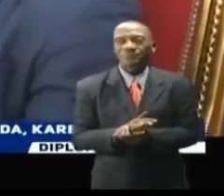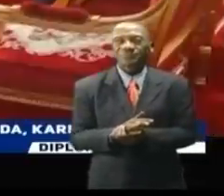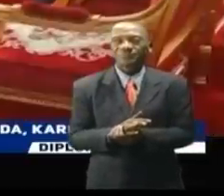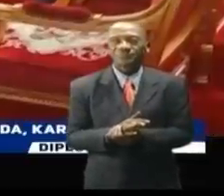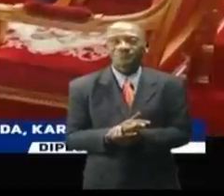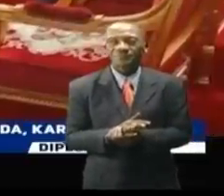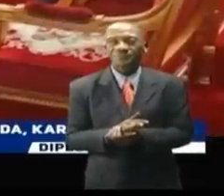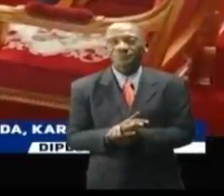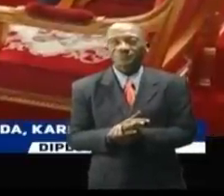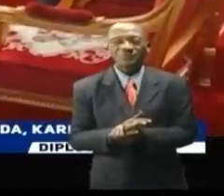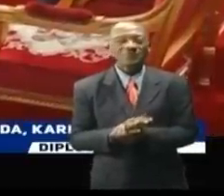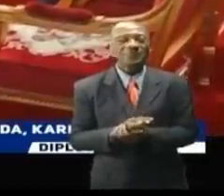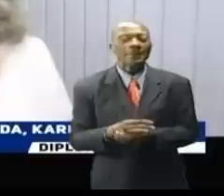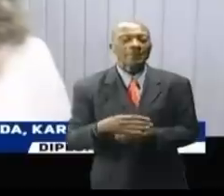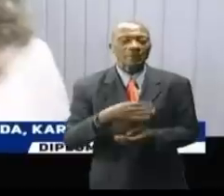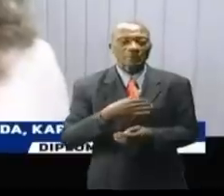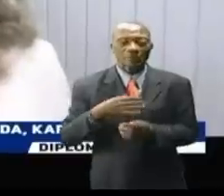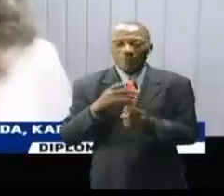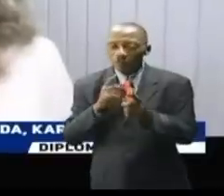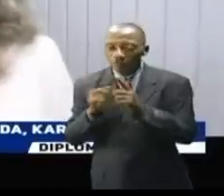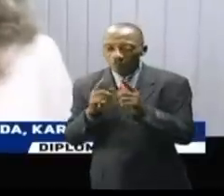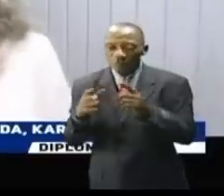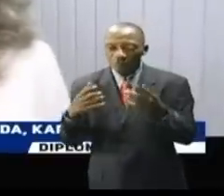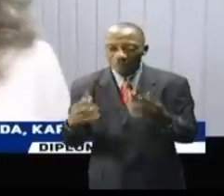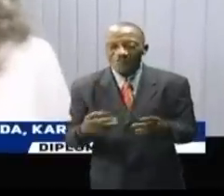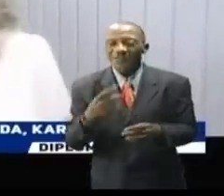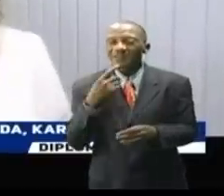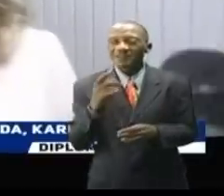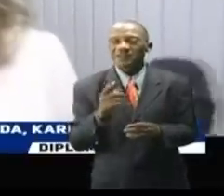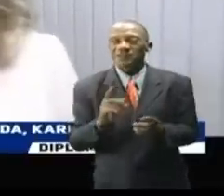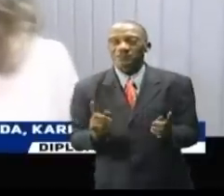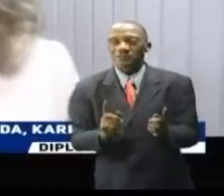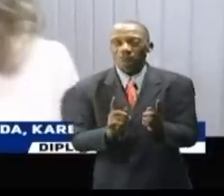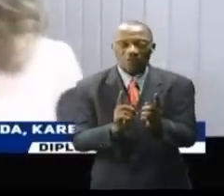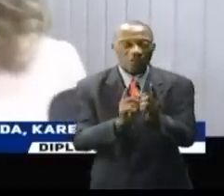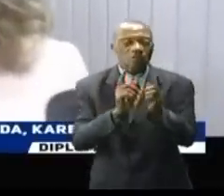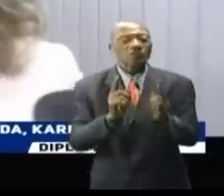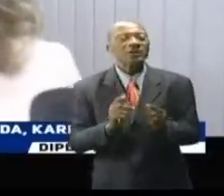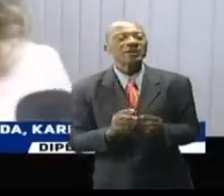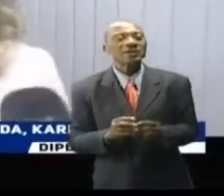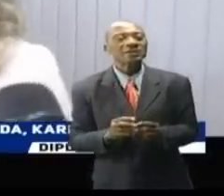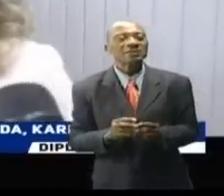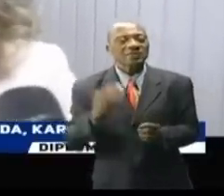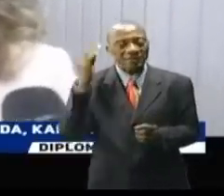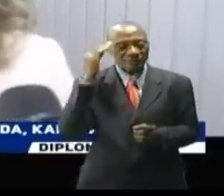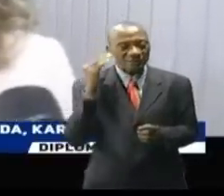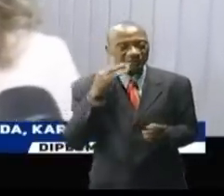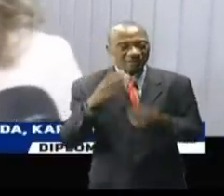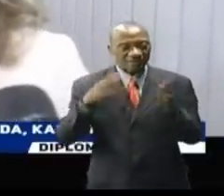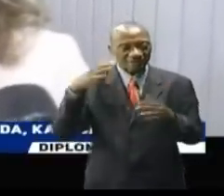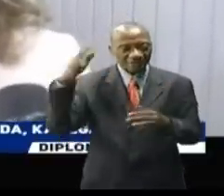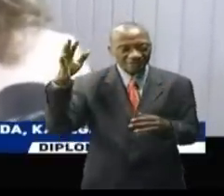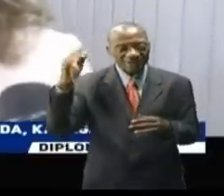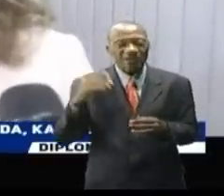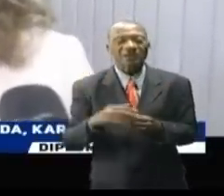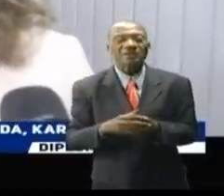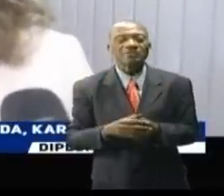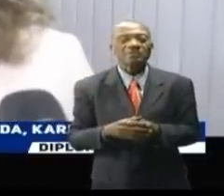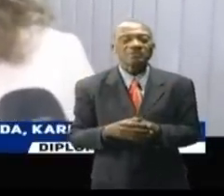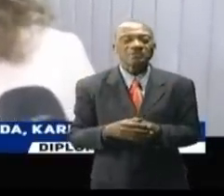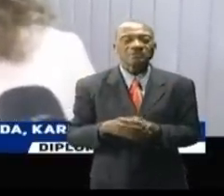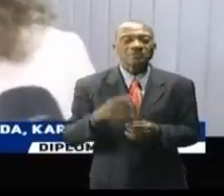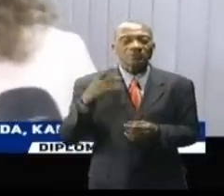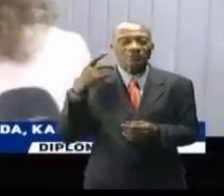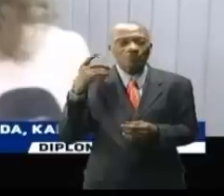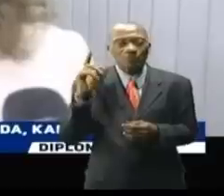J'étais ici pour rencontrer le ministre des Affaires étrangères pour parler de tous les dossiers que pour lesquels nous travaillons en concert. Ça inclut la